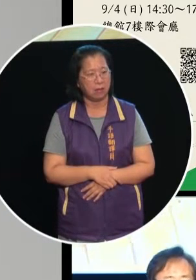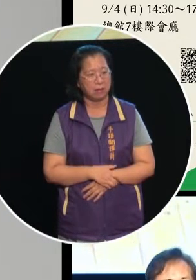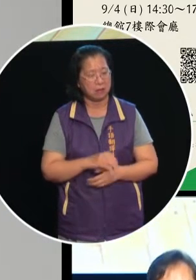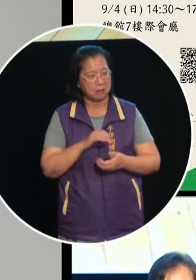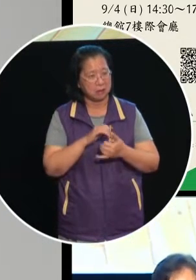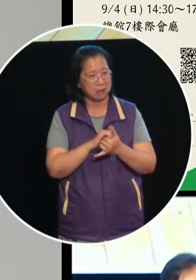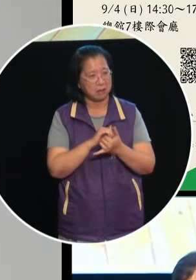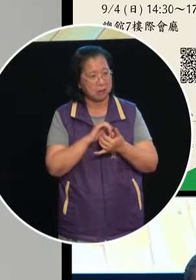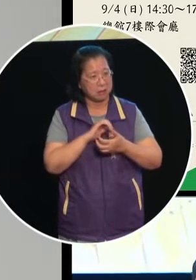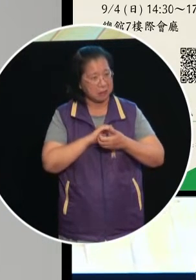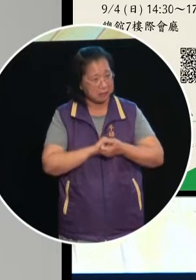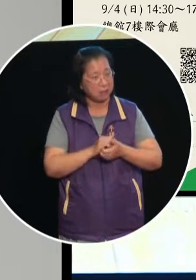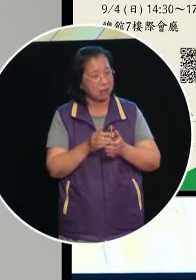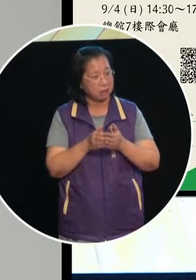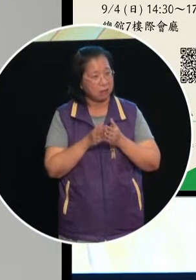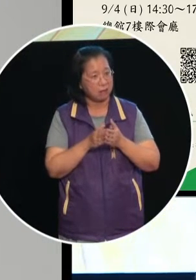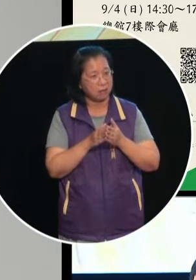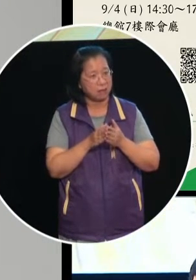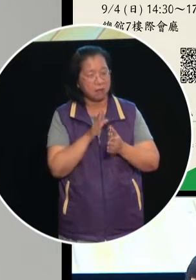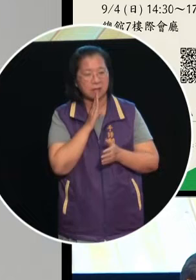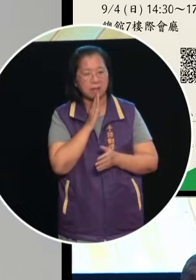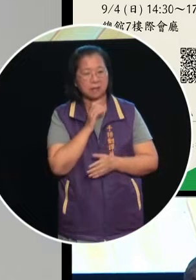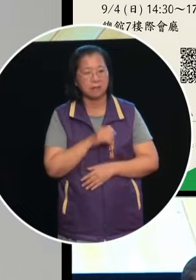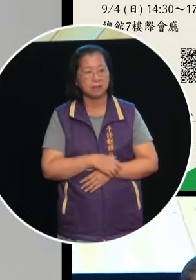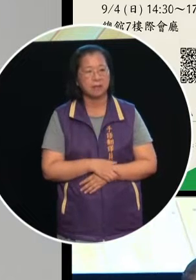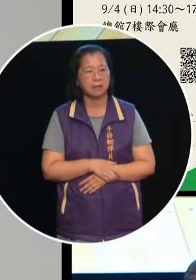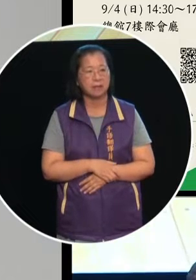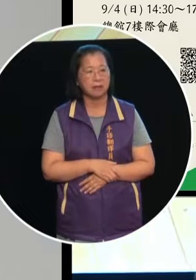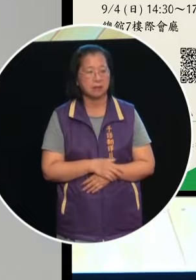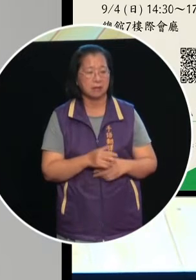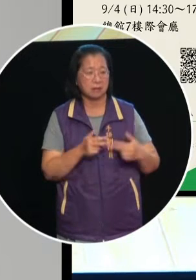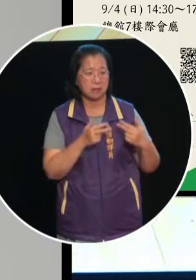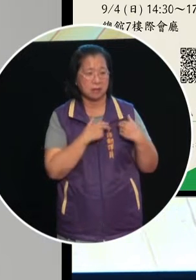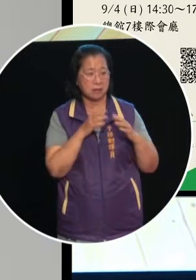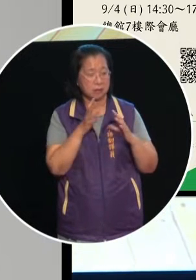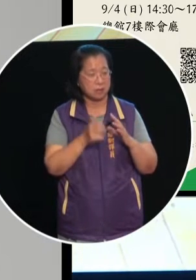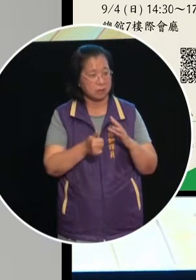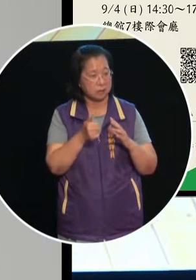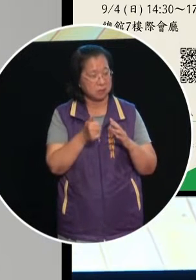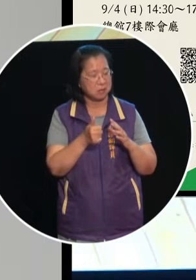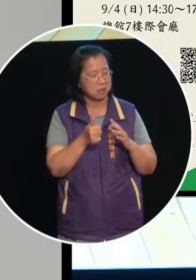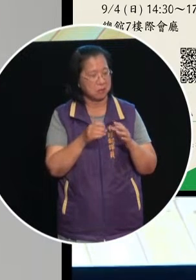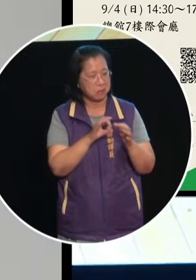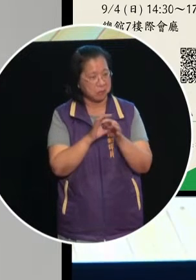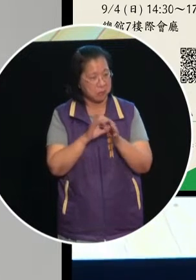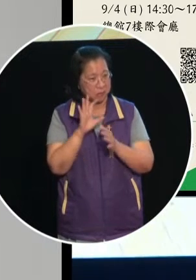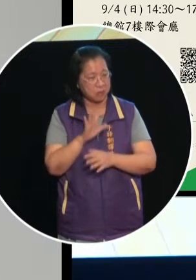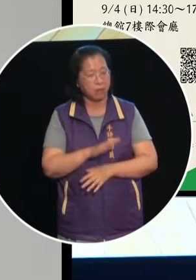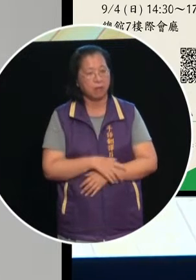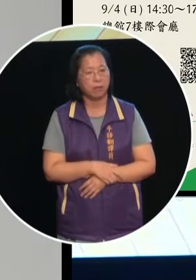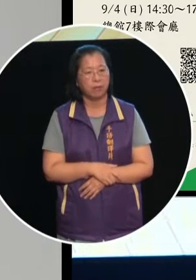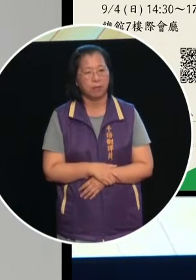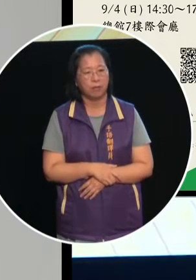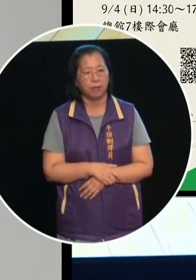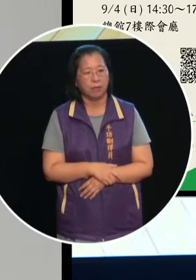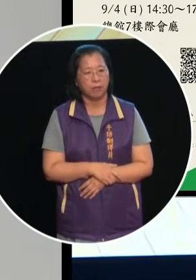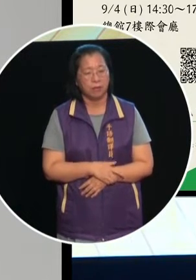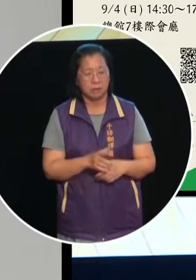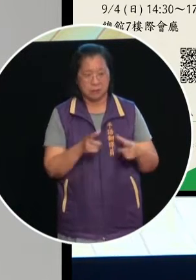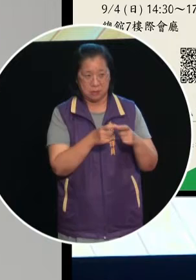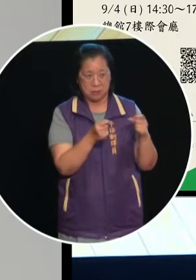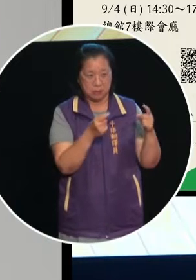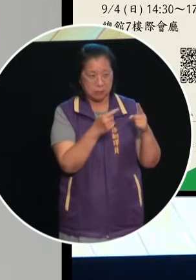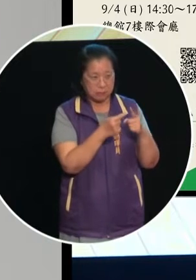解，理解才能够就我们可以思考下一步的台日关系。那么，日本人